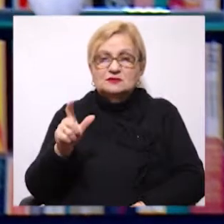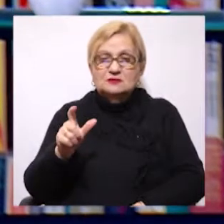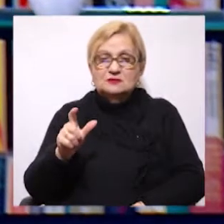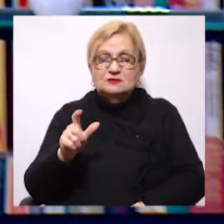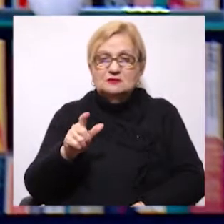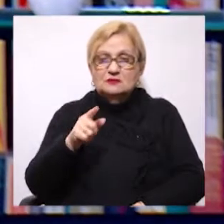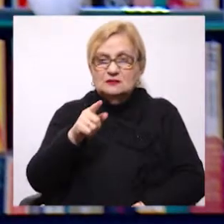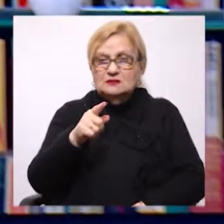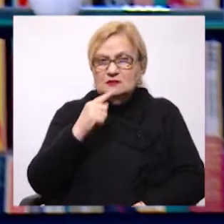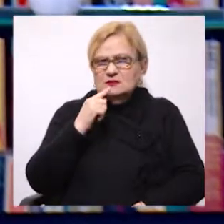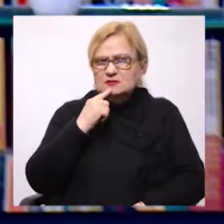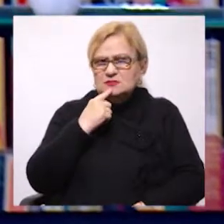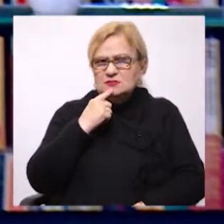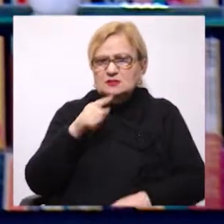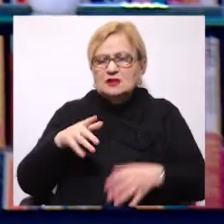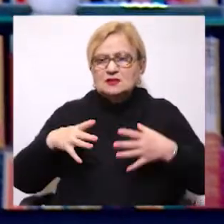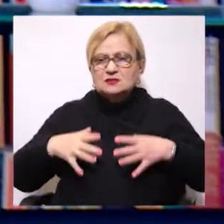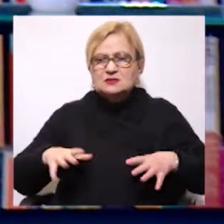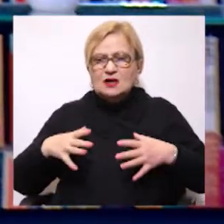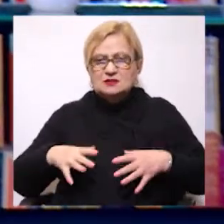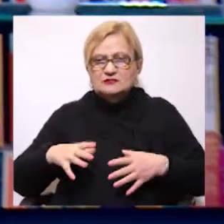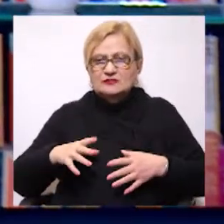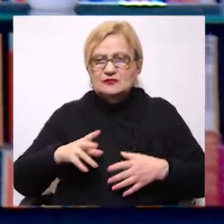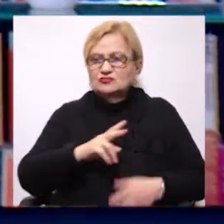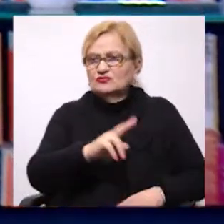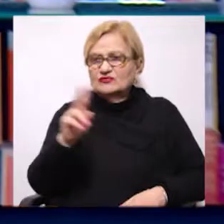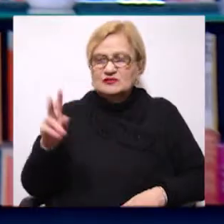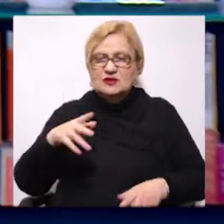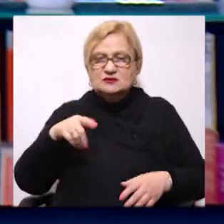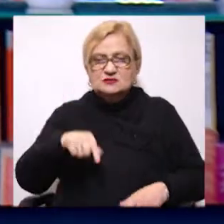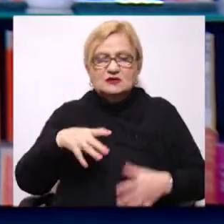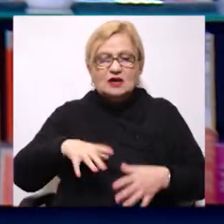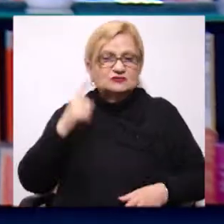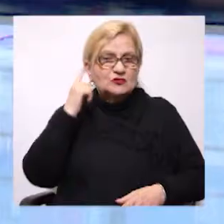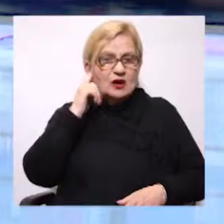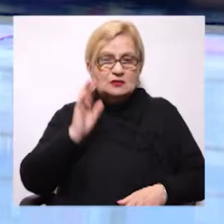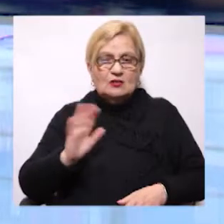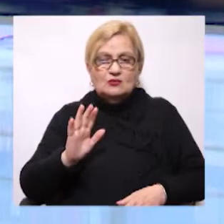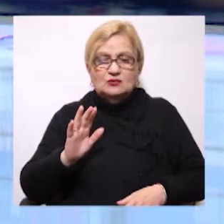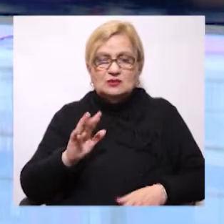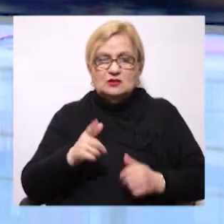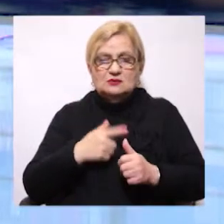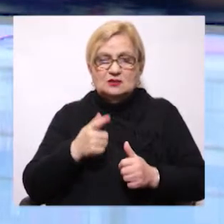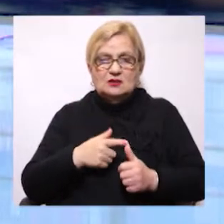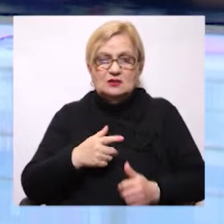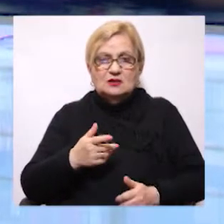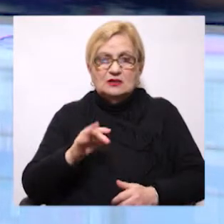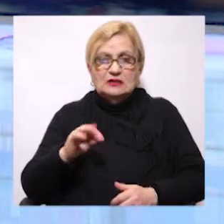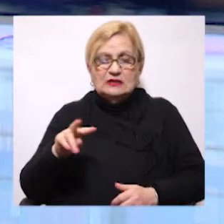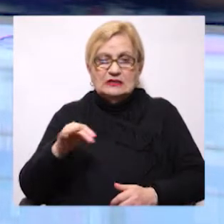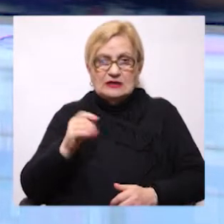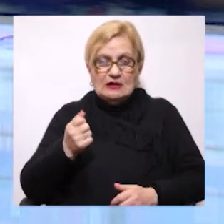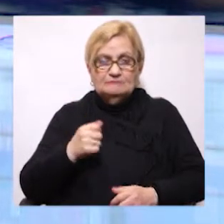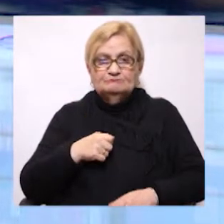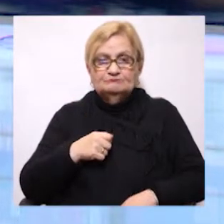ძნელი წარმოსადგენია საქართველოში ადამიანი, ვისაც ეს სახელი და გვარი ერთხელ მაინც არ ჰქონდეს გაგონილი. ან უბრალოდ სახელი ილია.